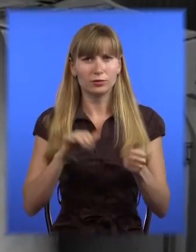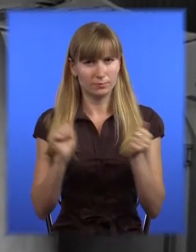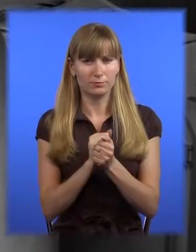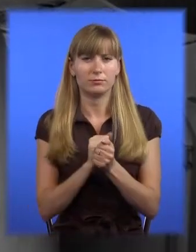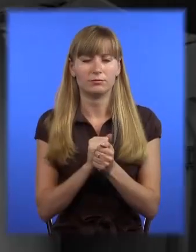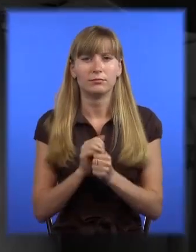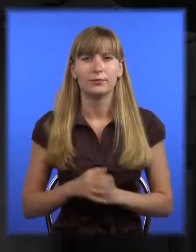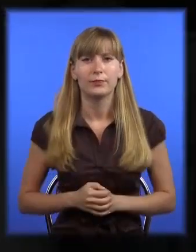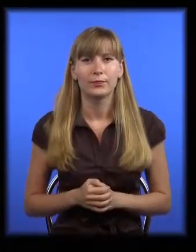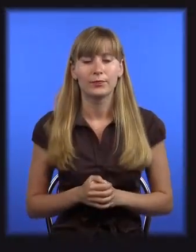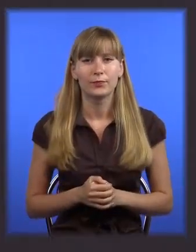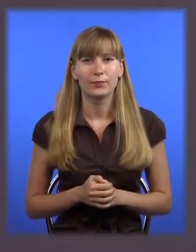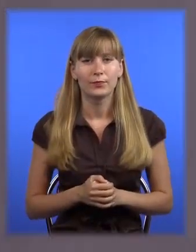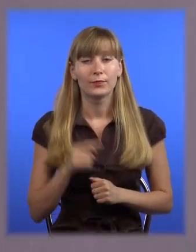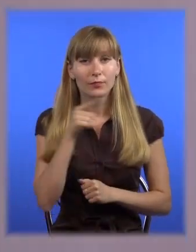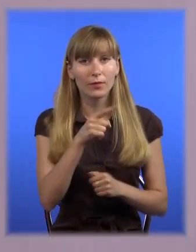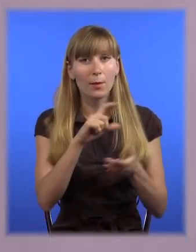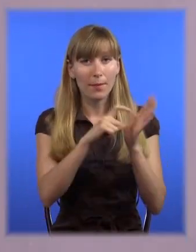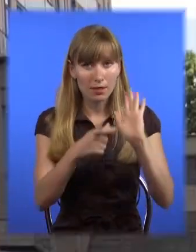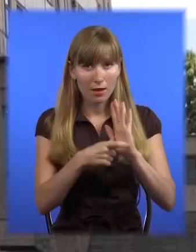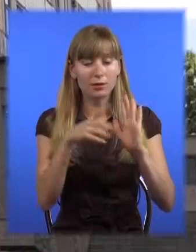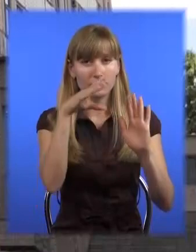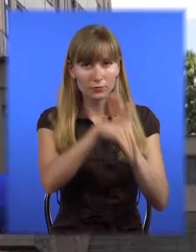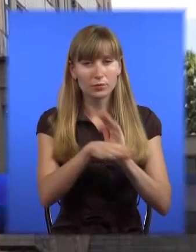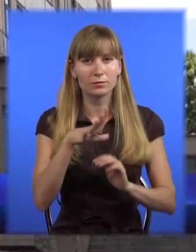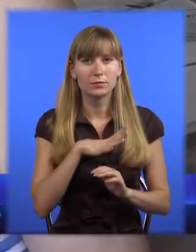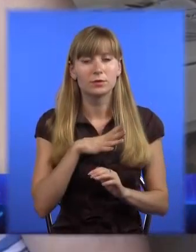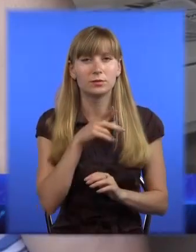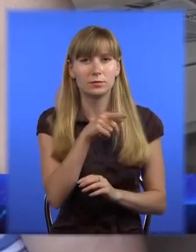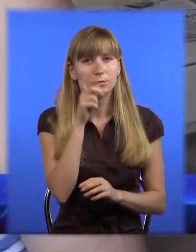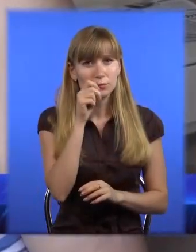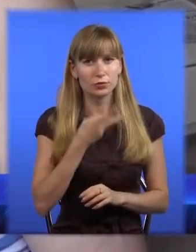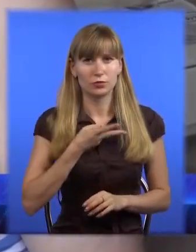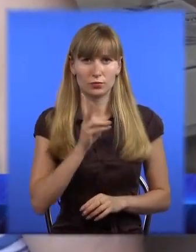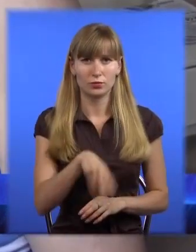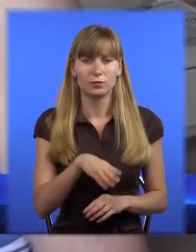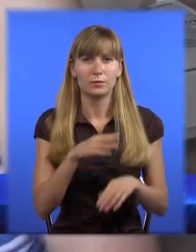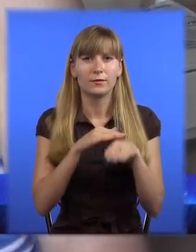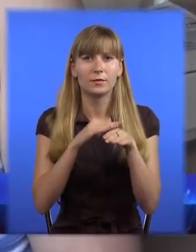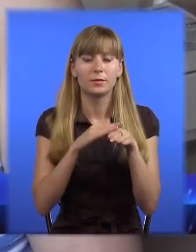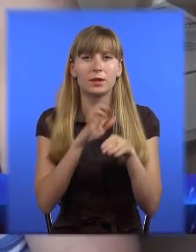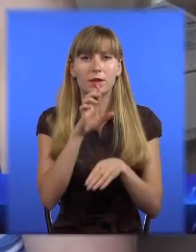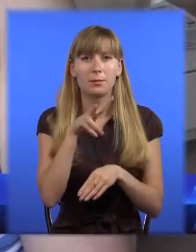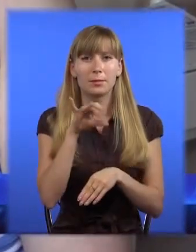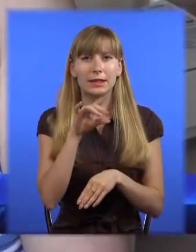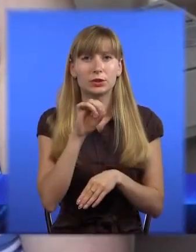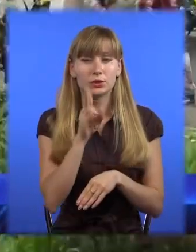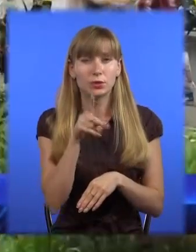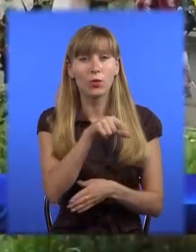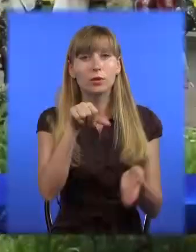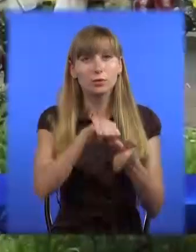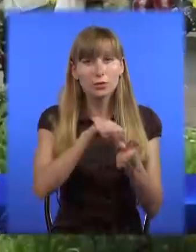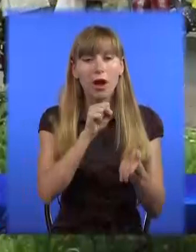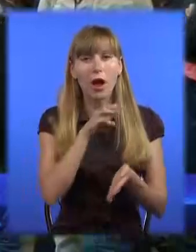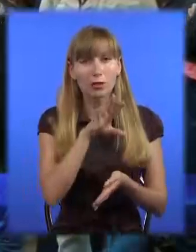так і буде. Недільного ранку за дверима цієї палати в 16-й міськлікарні пішов з життя Володимир Близнюк. Ветеран